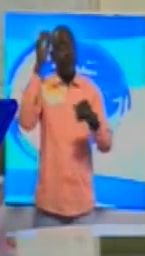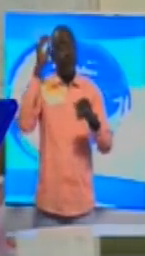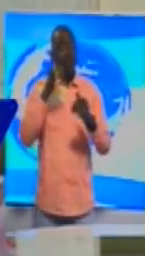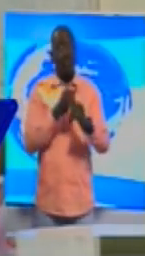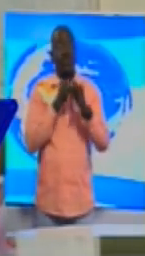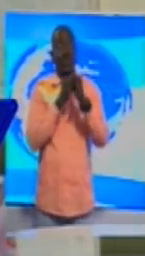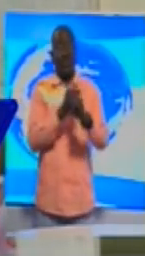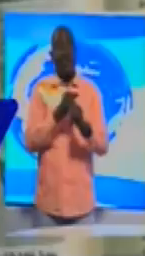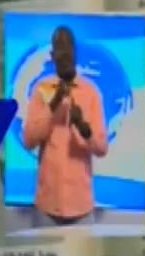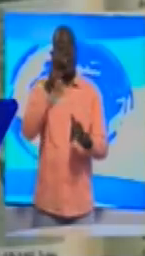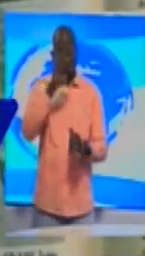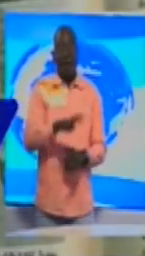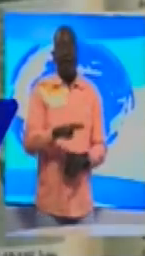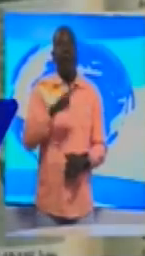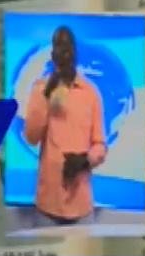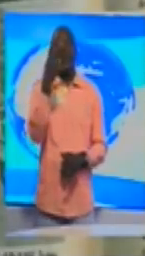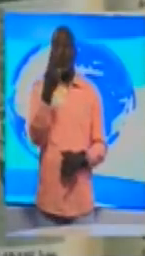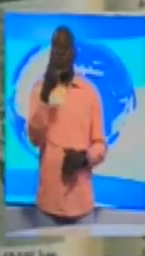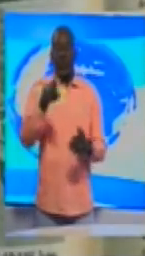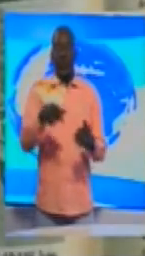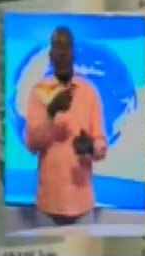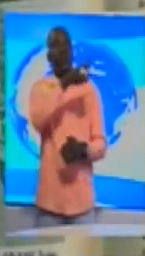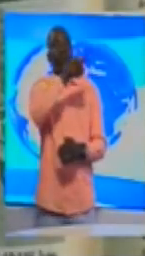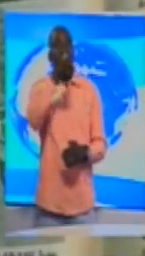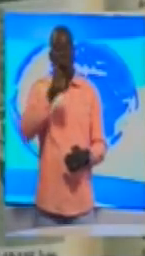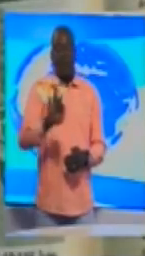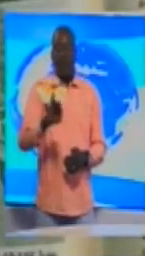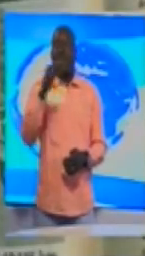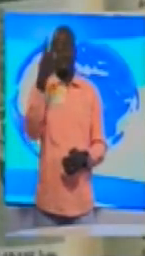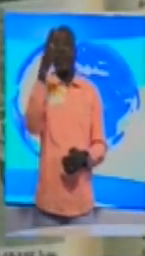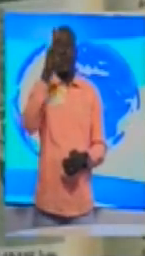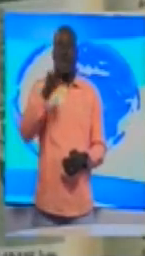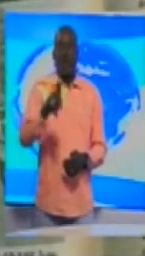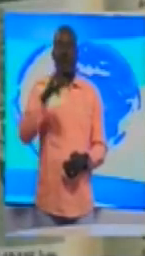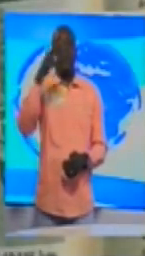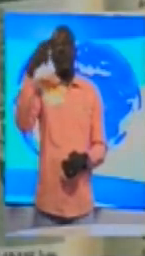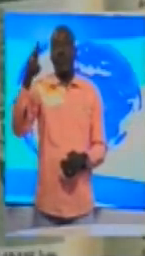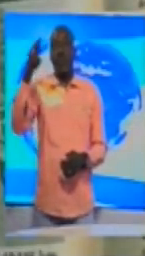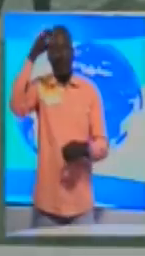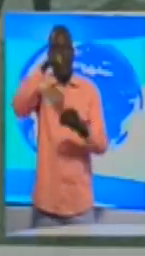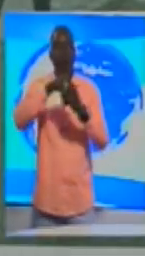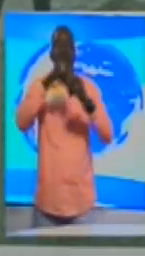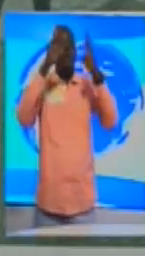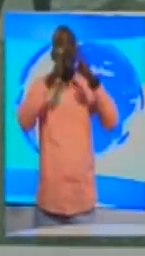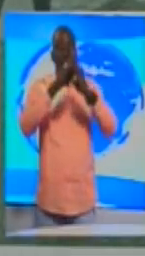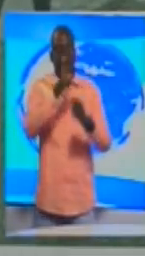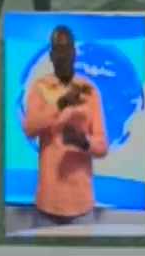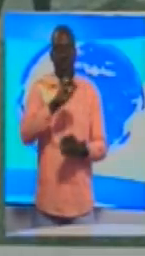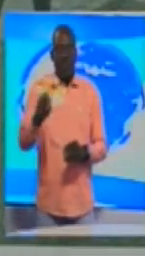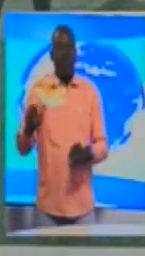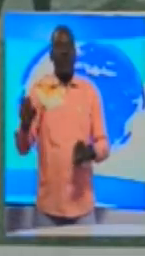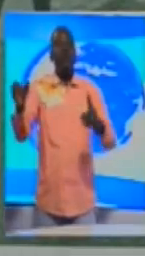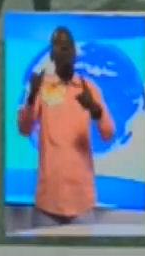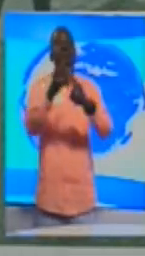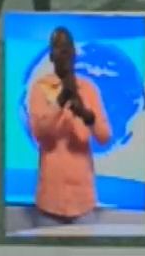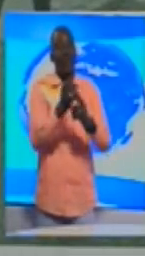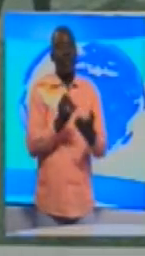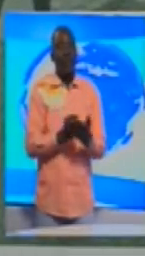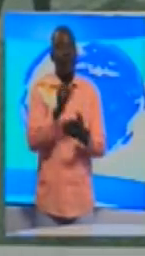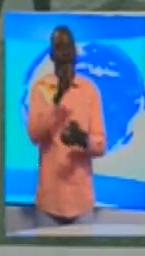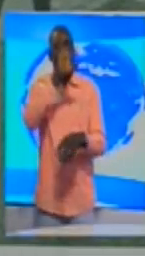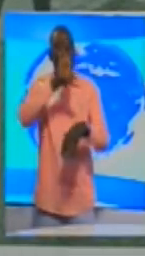week-end sur 42,195 km à travers les artères de Ouagadougou et qui a été remporté par